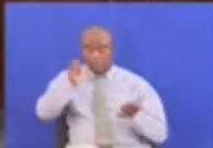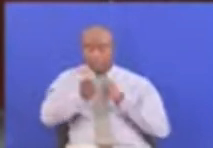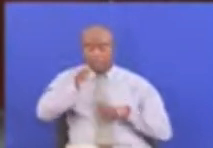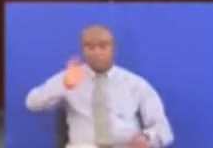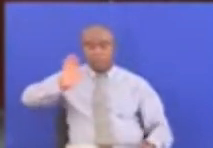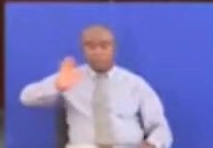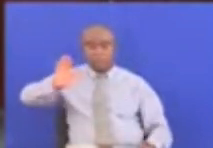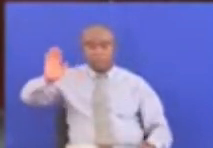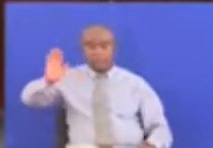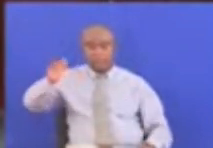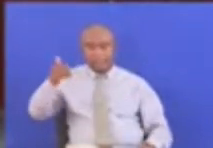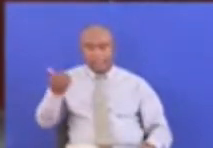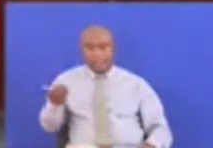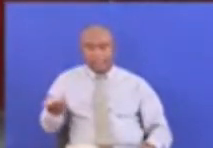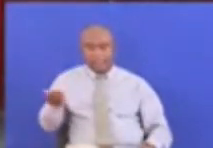kupunguza